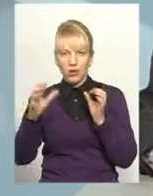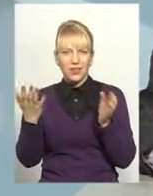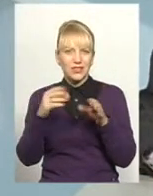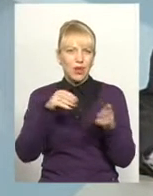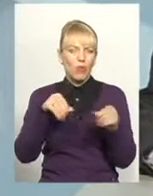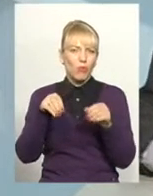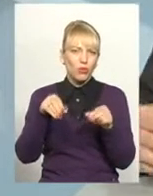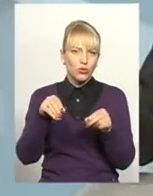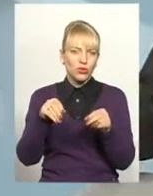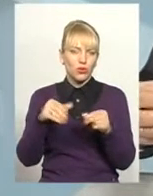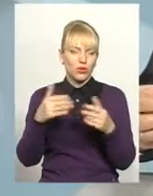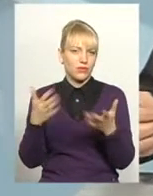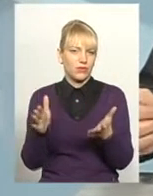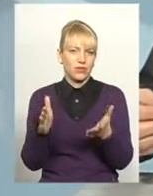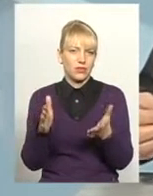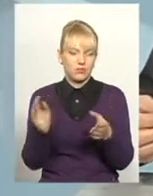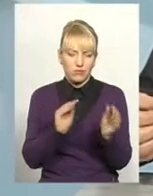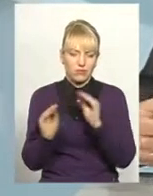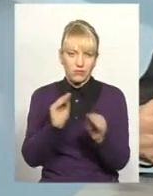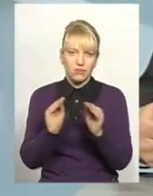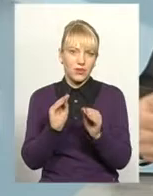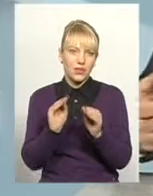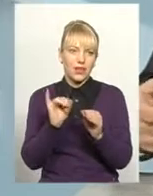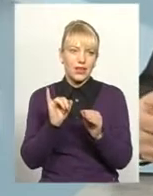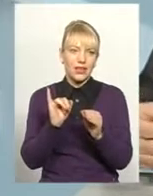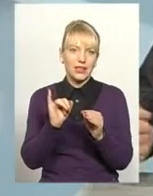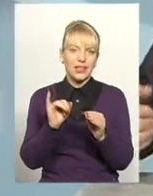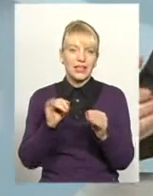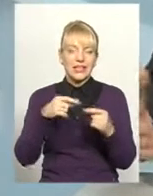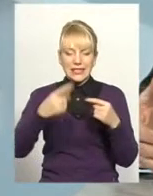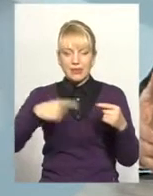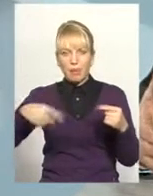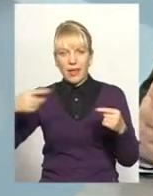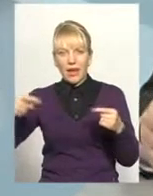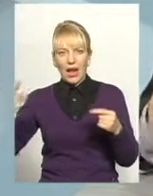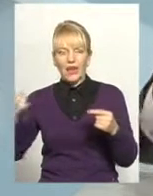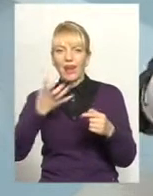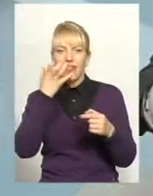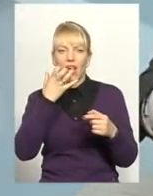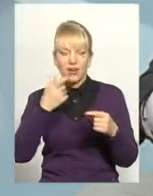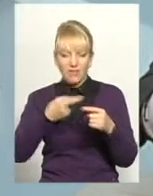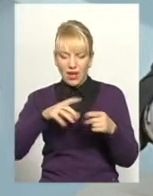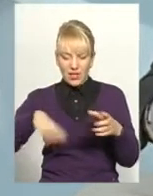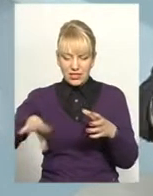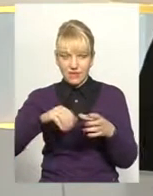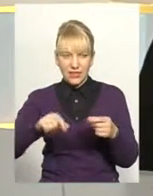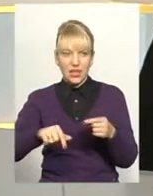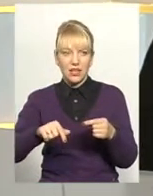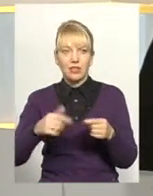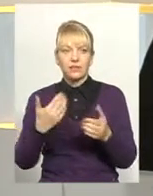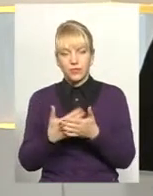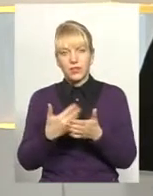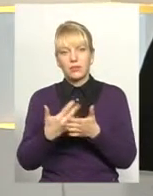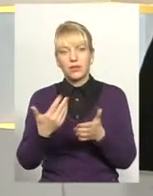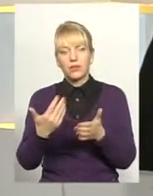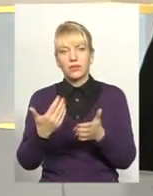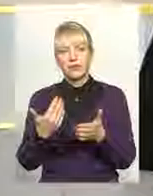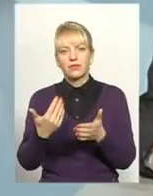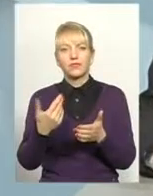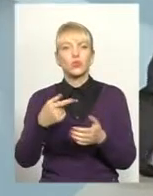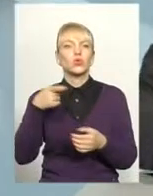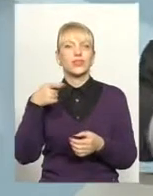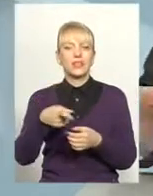там каталізатор, і тен чи спіраль, яка нагріває його, первісно треба розігріти там, скажімо, десь до